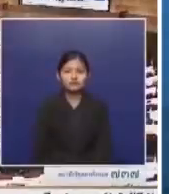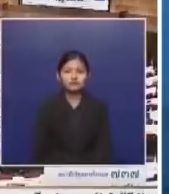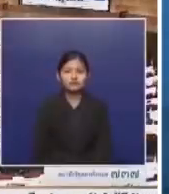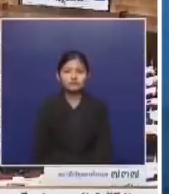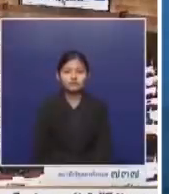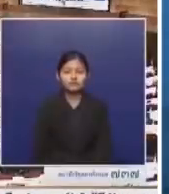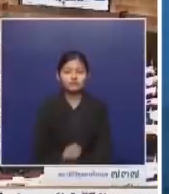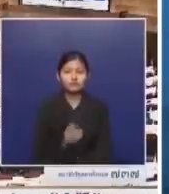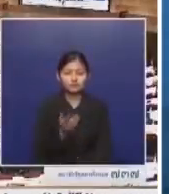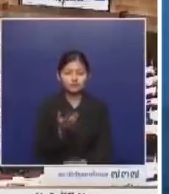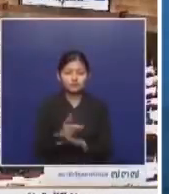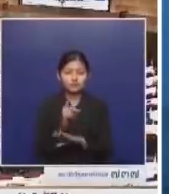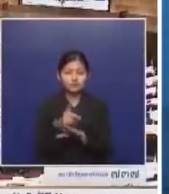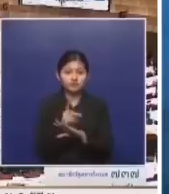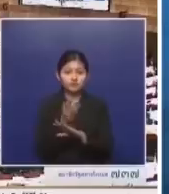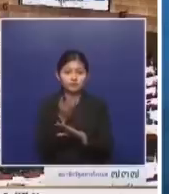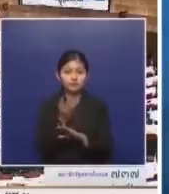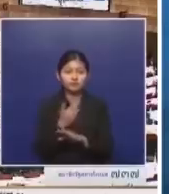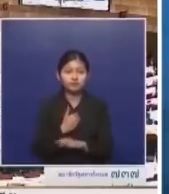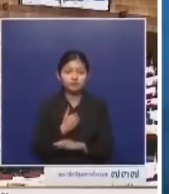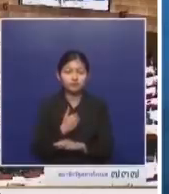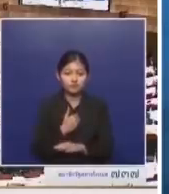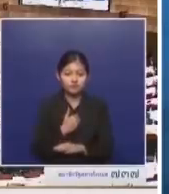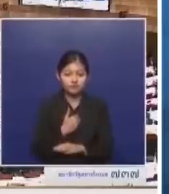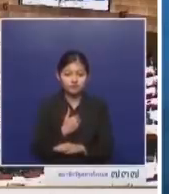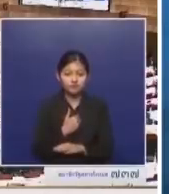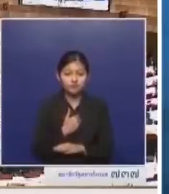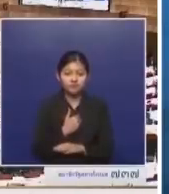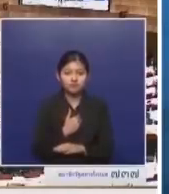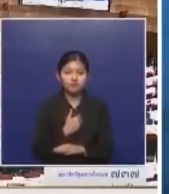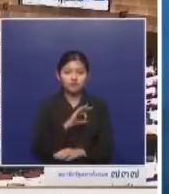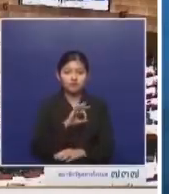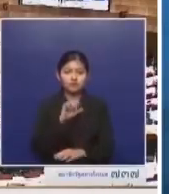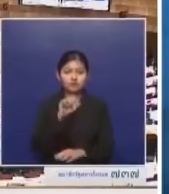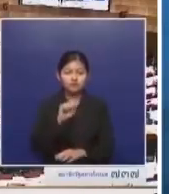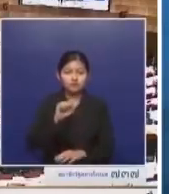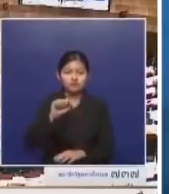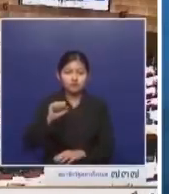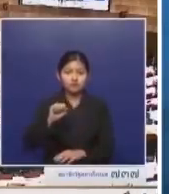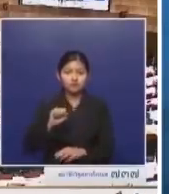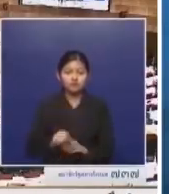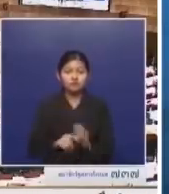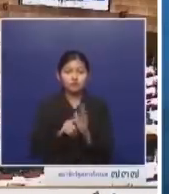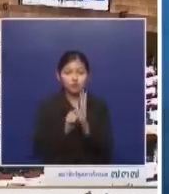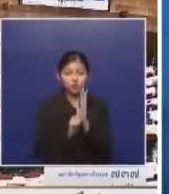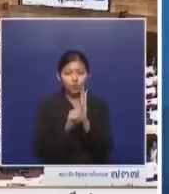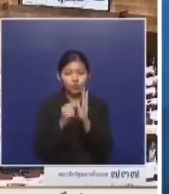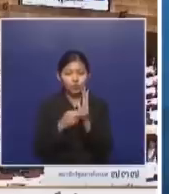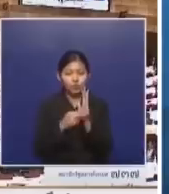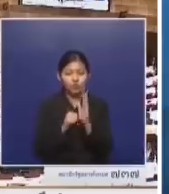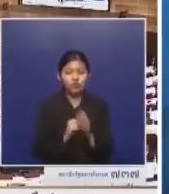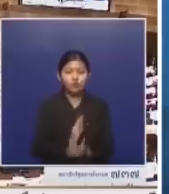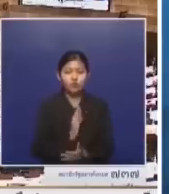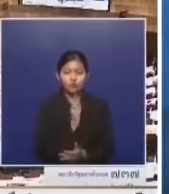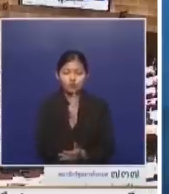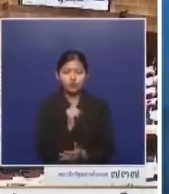ากขึ้นต่อให้เขาจะไม่มาชุมนุมก็ตามนะครับดังนั้นนะครับสถานการณ์ตอนนี้ถือว่าเป็นสถานการณ์ใหม่ที่รัฐบาลใช้เสียงข้างมากลาก